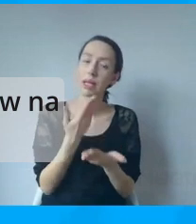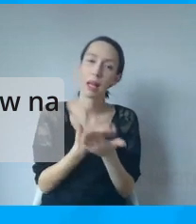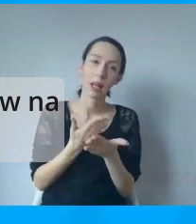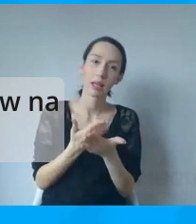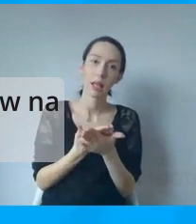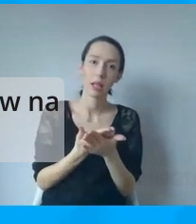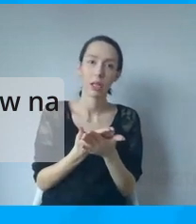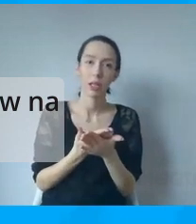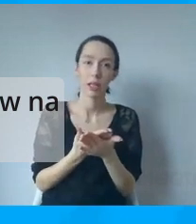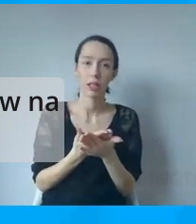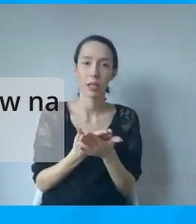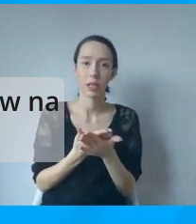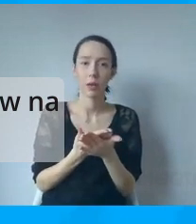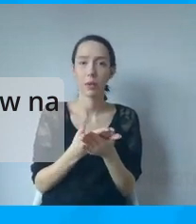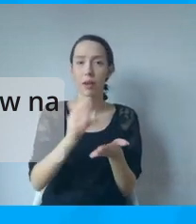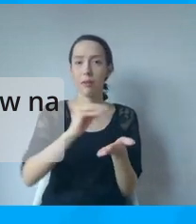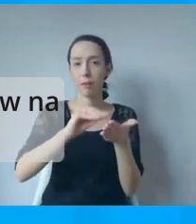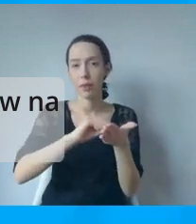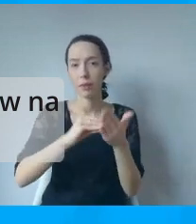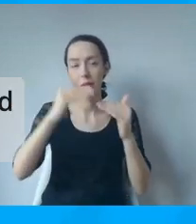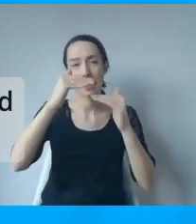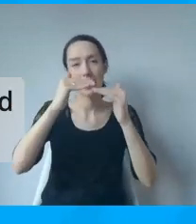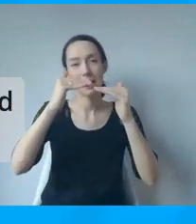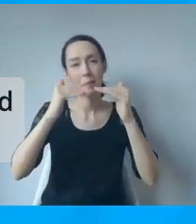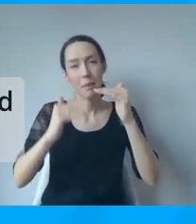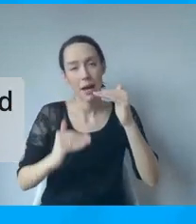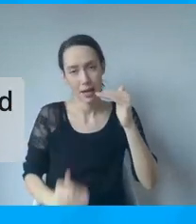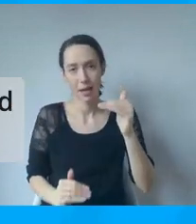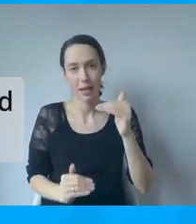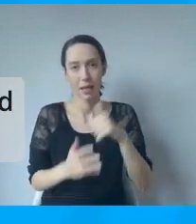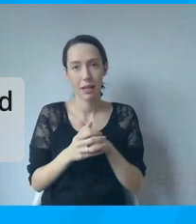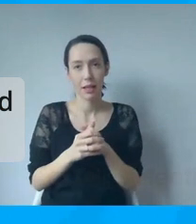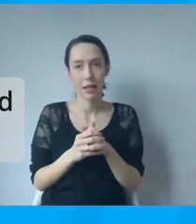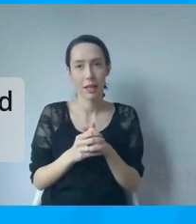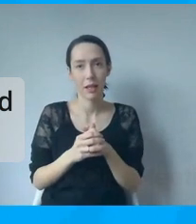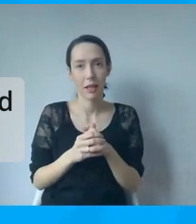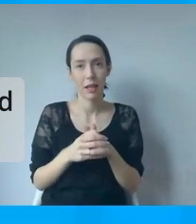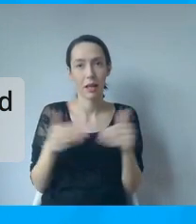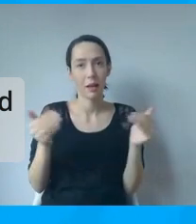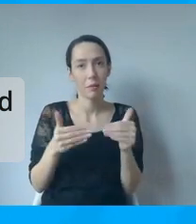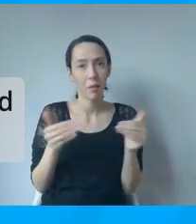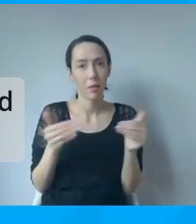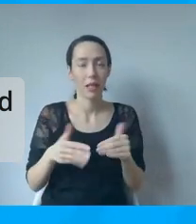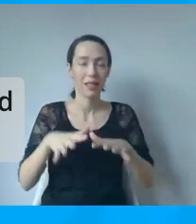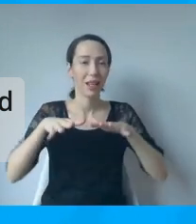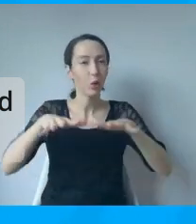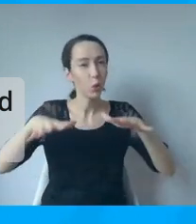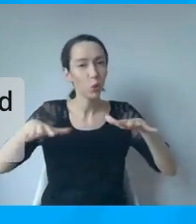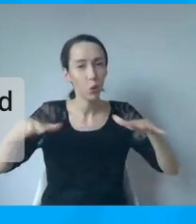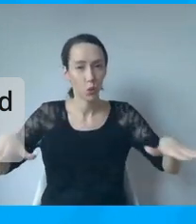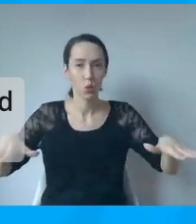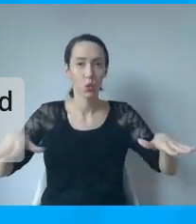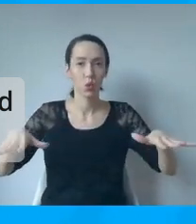ta popularność wpisów na LinkedIn nie spada. Być może tych treści jest trochę za dużo i sieć